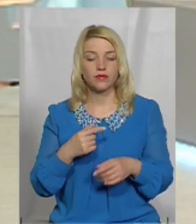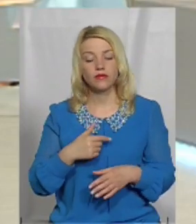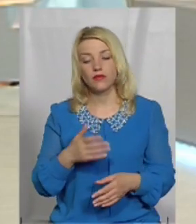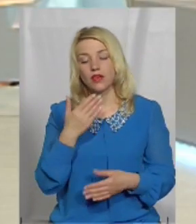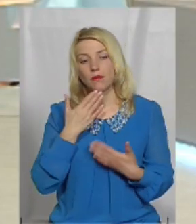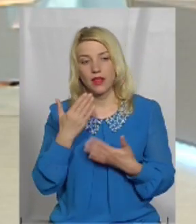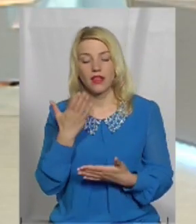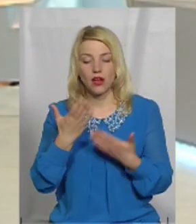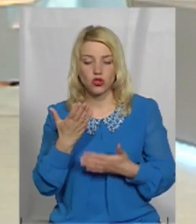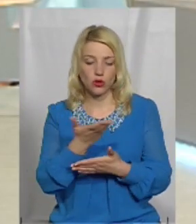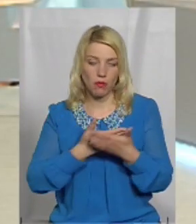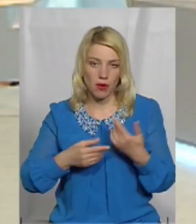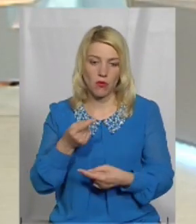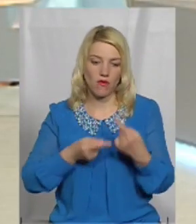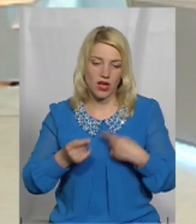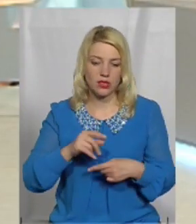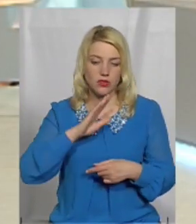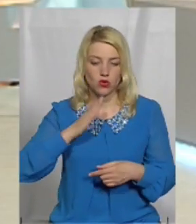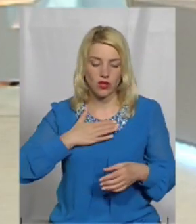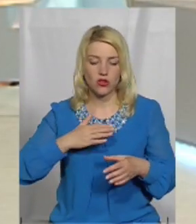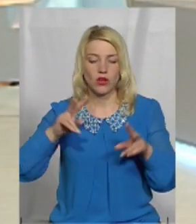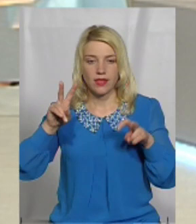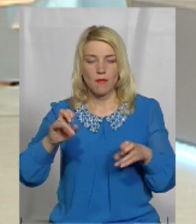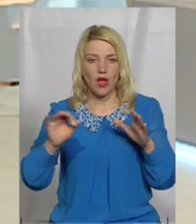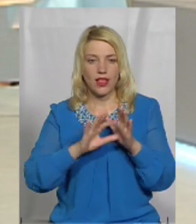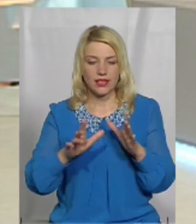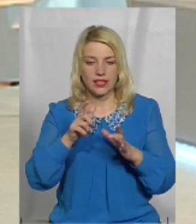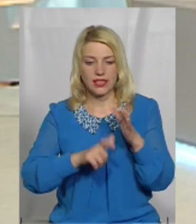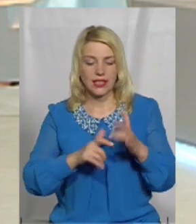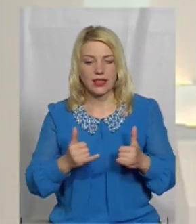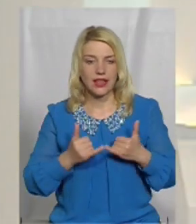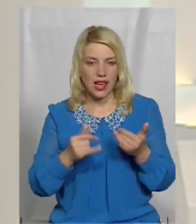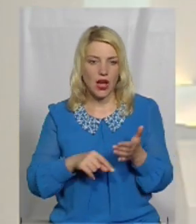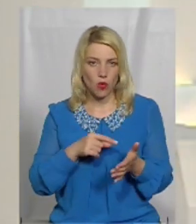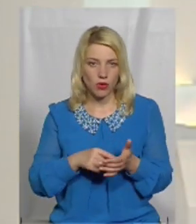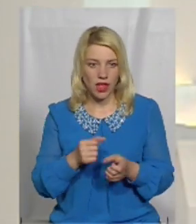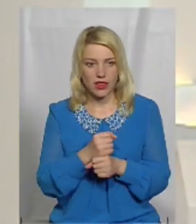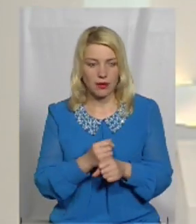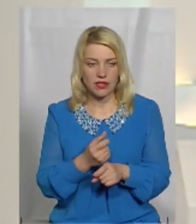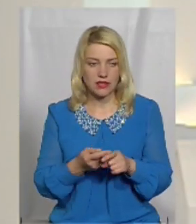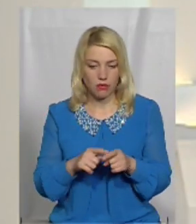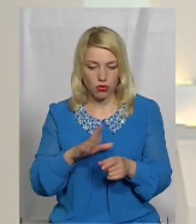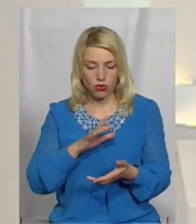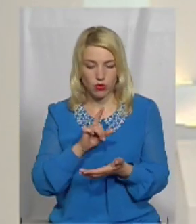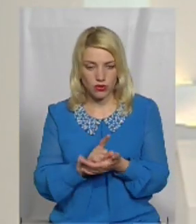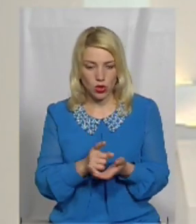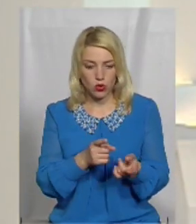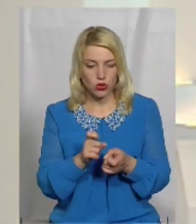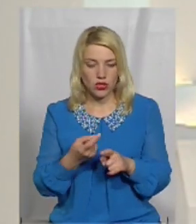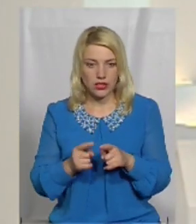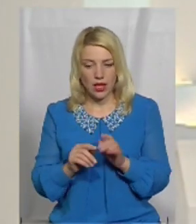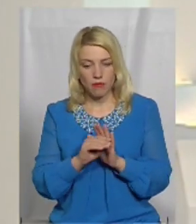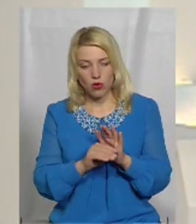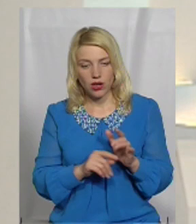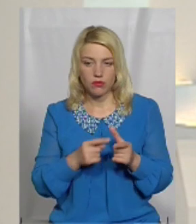теми про електронні рецепти, скажіть, для комунальних аптек це було обов'язково долучитися до цієї програми?